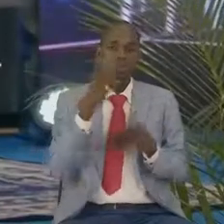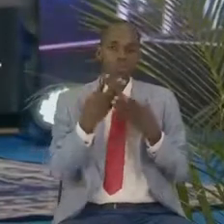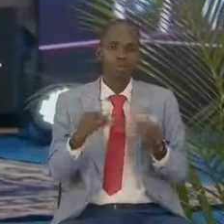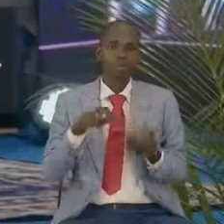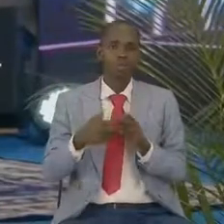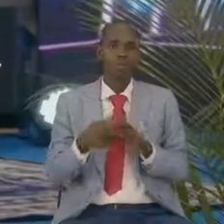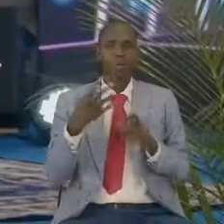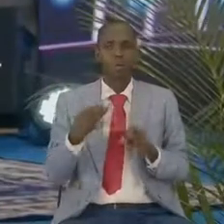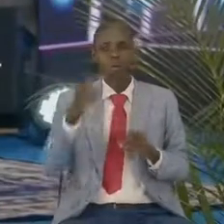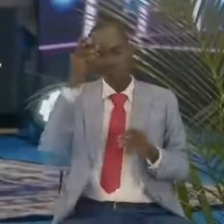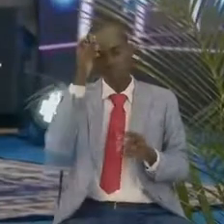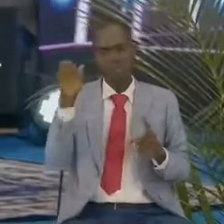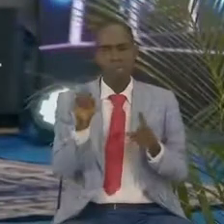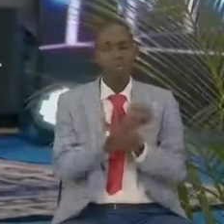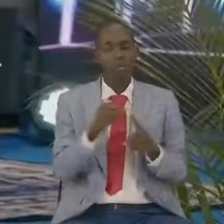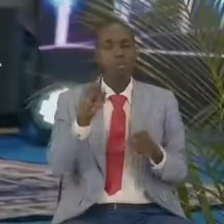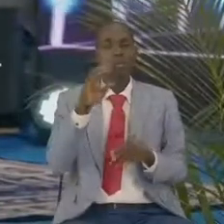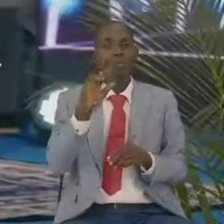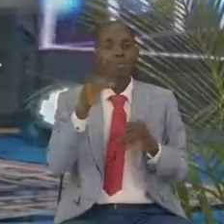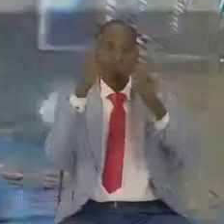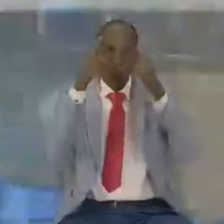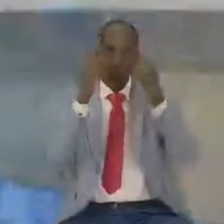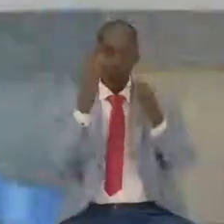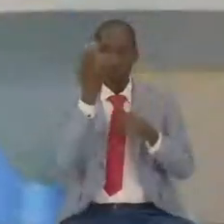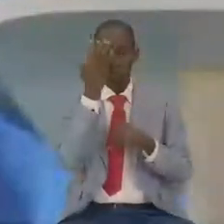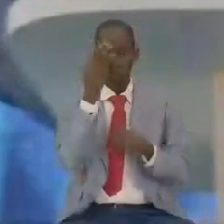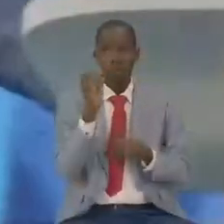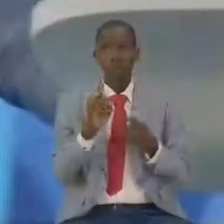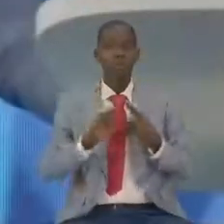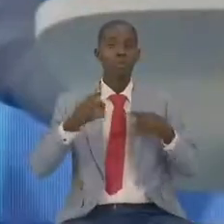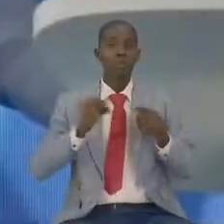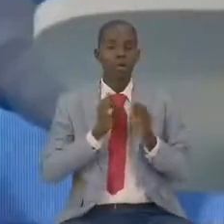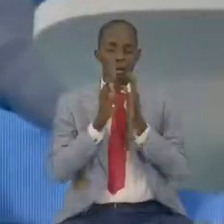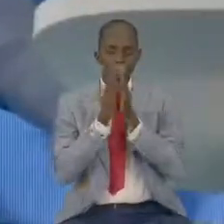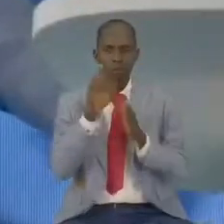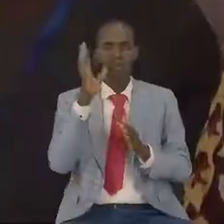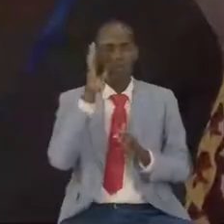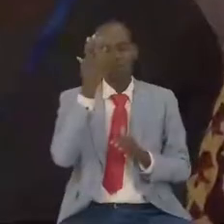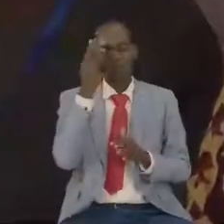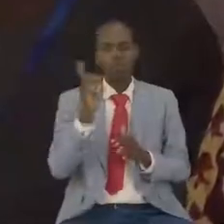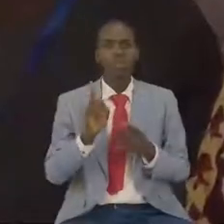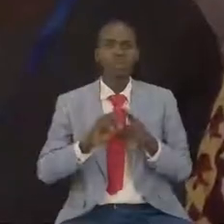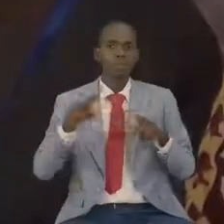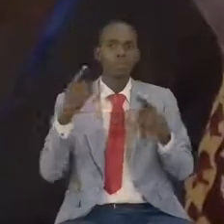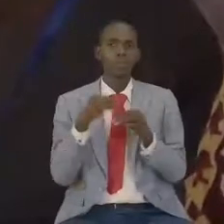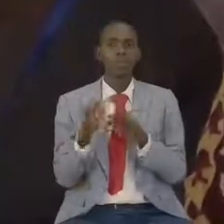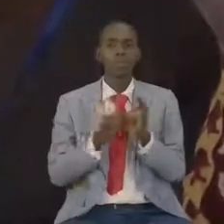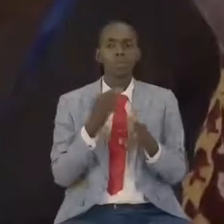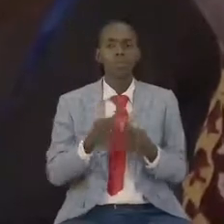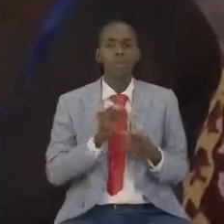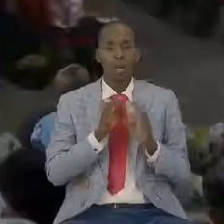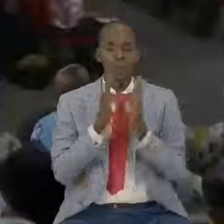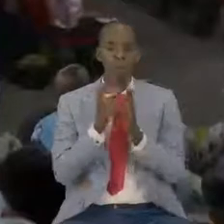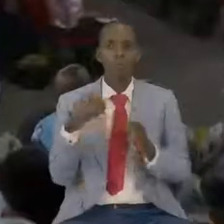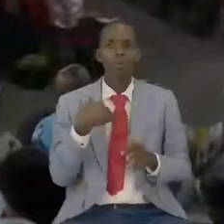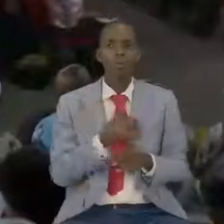l'affliction satanique. Et Moïse savait où aller. Je prie que nous sachions où aller. J'ai dit, je prie que nous sachions où